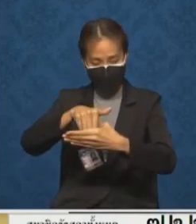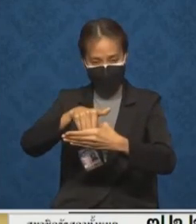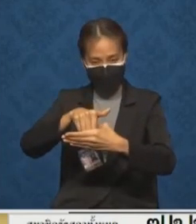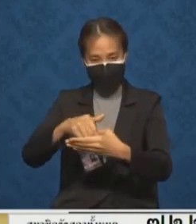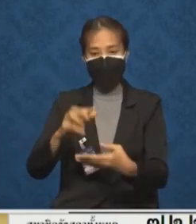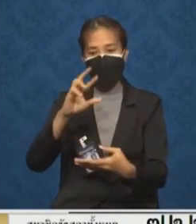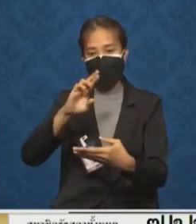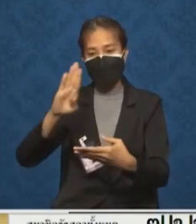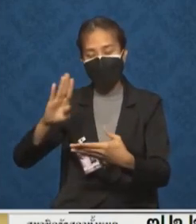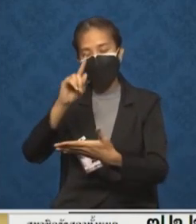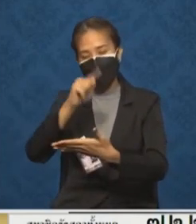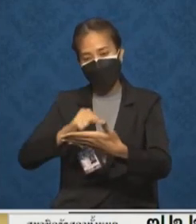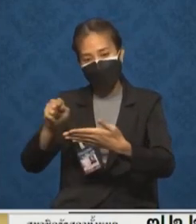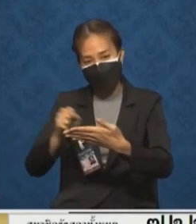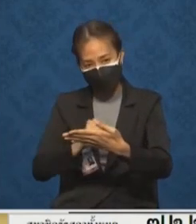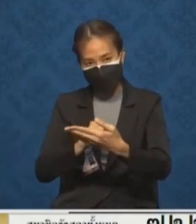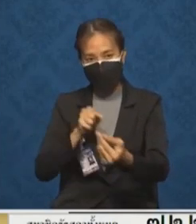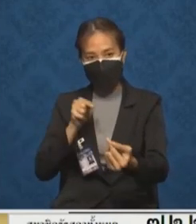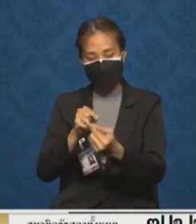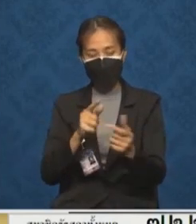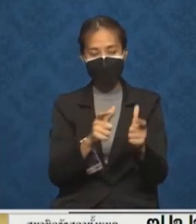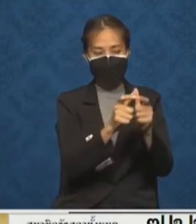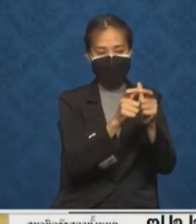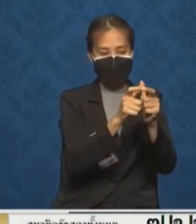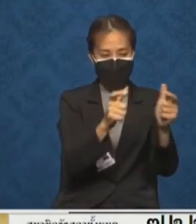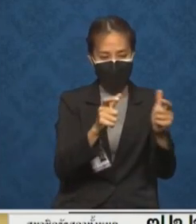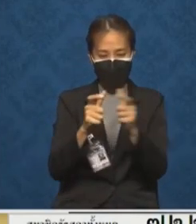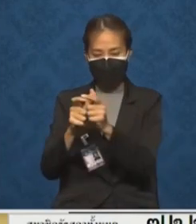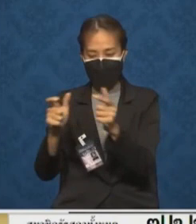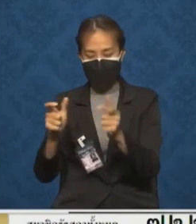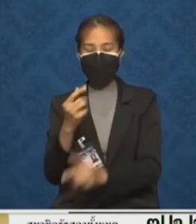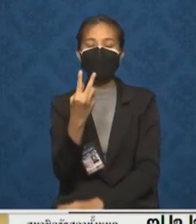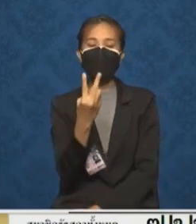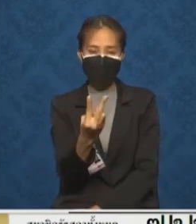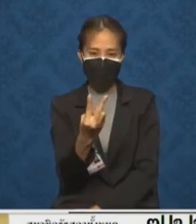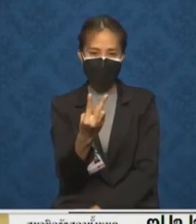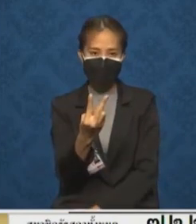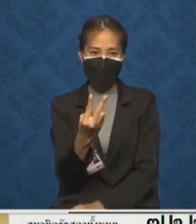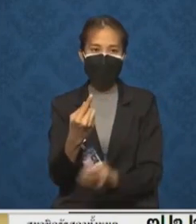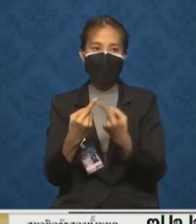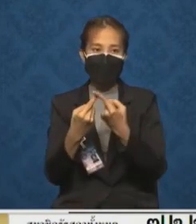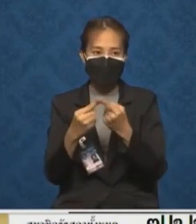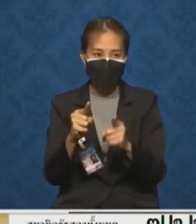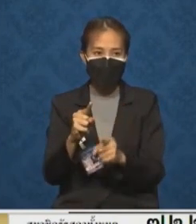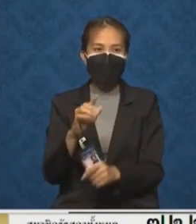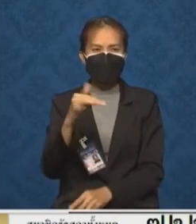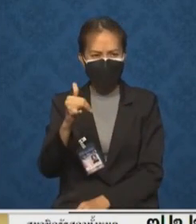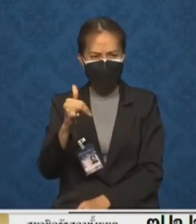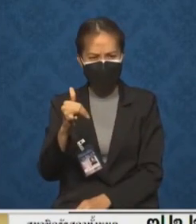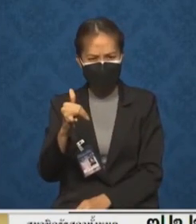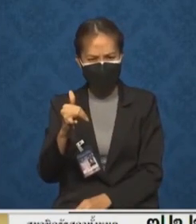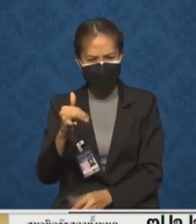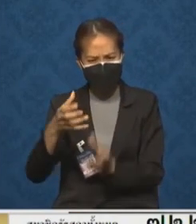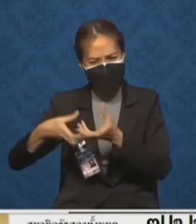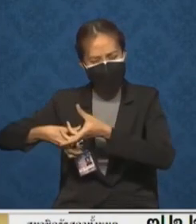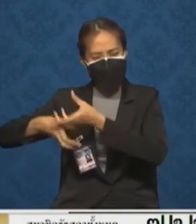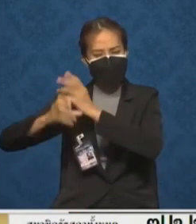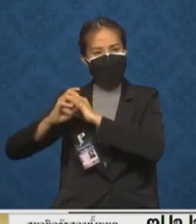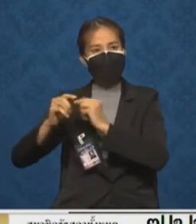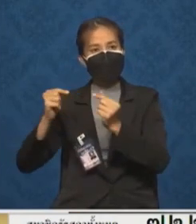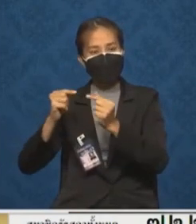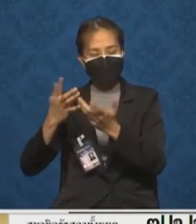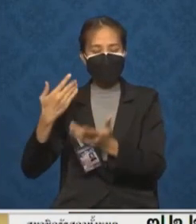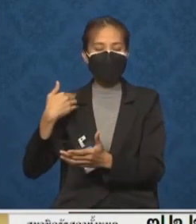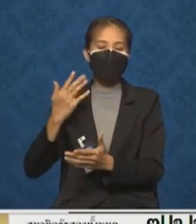บบเลือกตั้งของการใช้บัตร2ใบก็อาจจะกลับมาคืนมาสู่การเลือกตั้ง